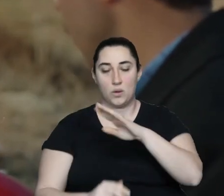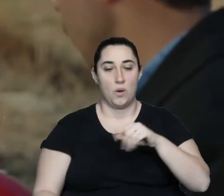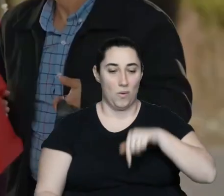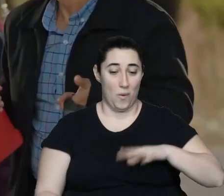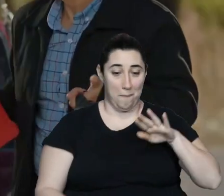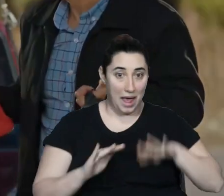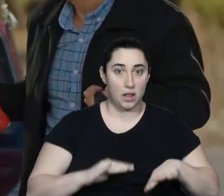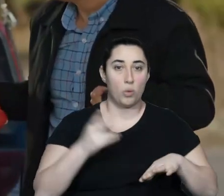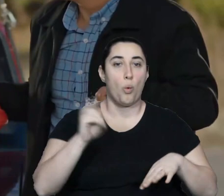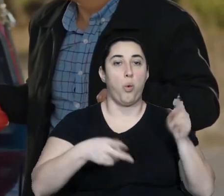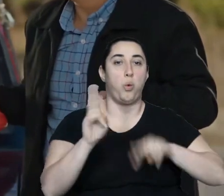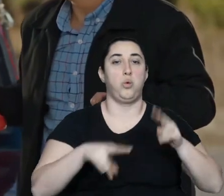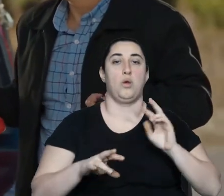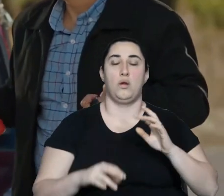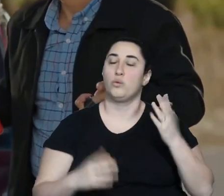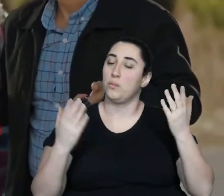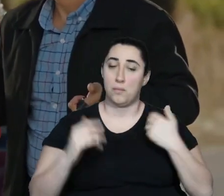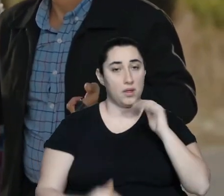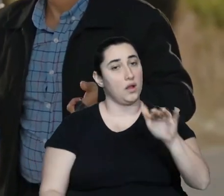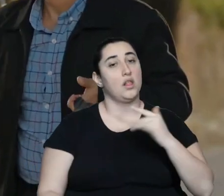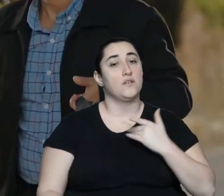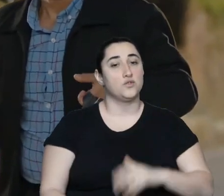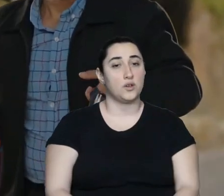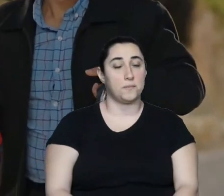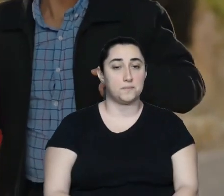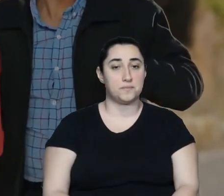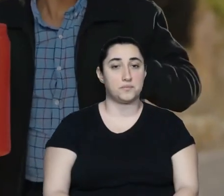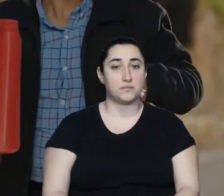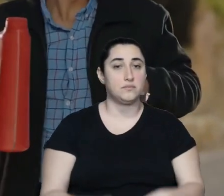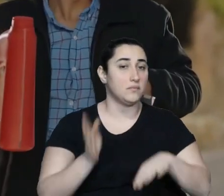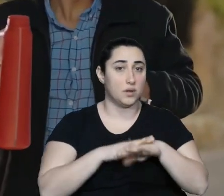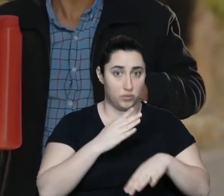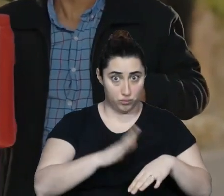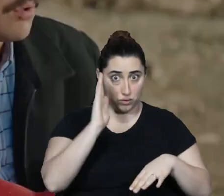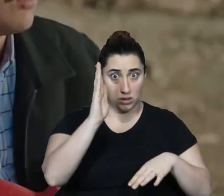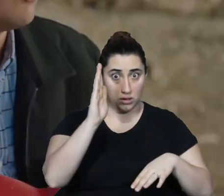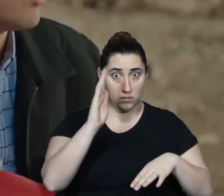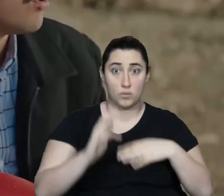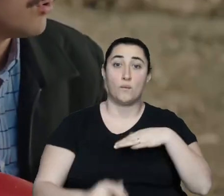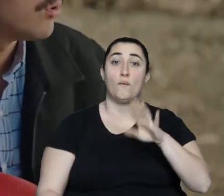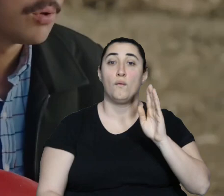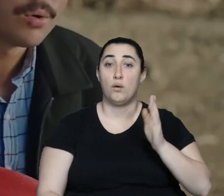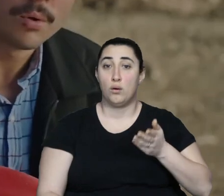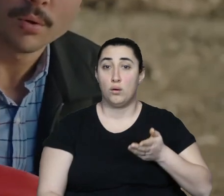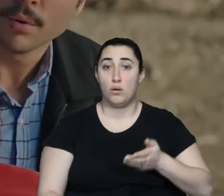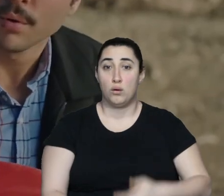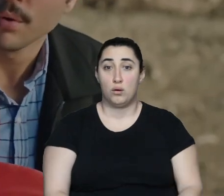patır öldürüyor. Tövbe tövbe. Ben de geleceğim. Ne yapalım böyle mi gidiyoruz? Yok.